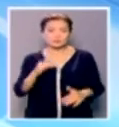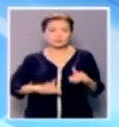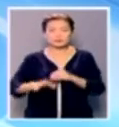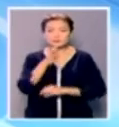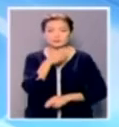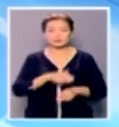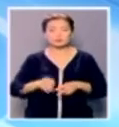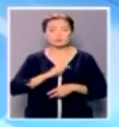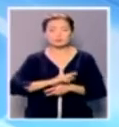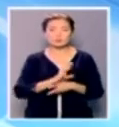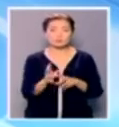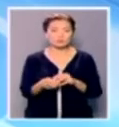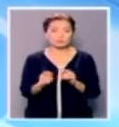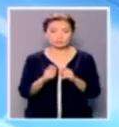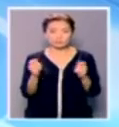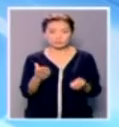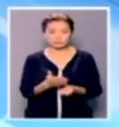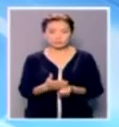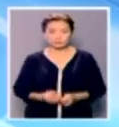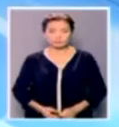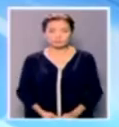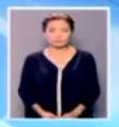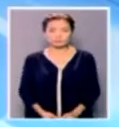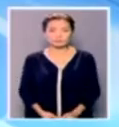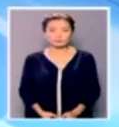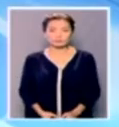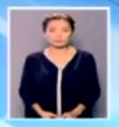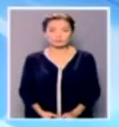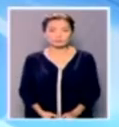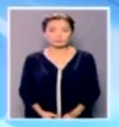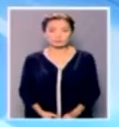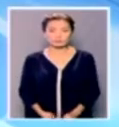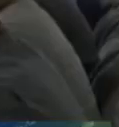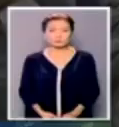маусымындағы атқарылған жұмыстар қорытындыланды. Толығырақ Зейін Ерғали әңгімелеп берсін.